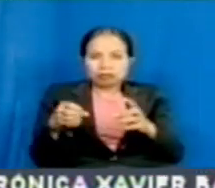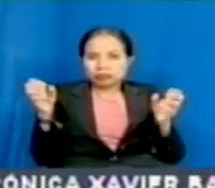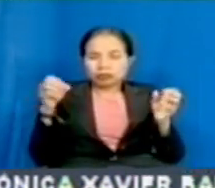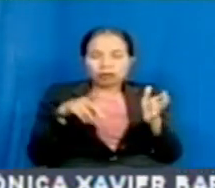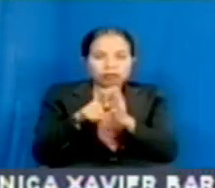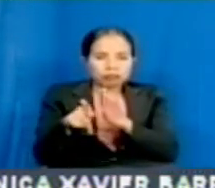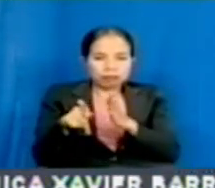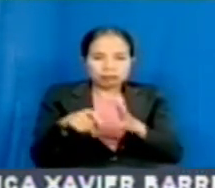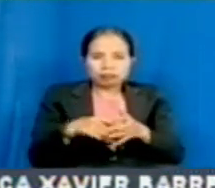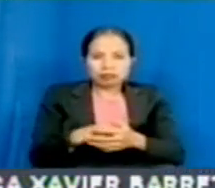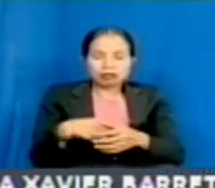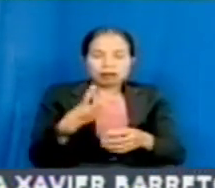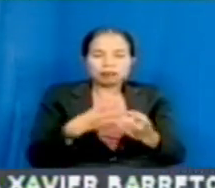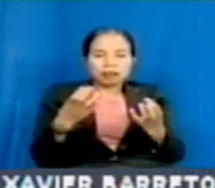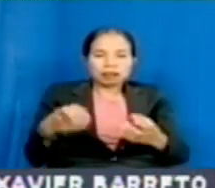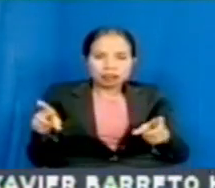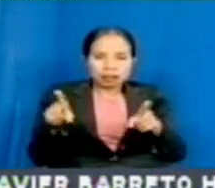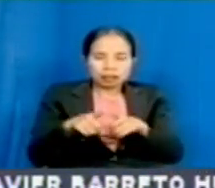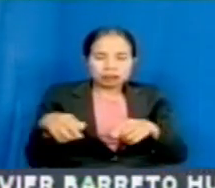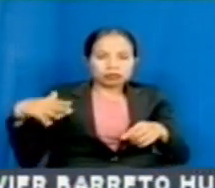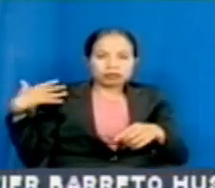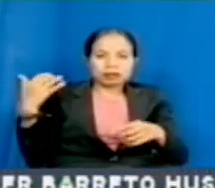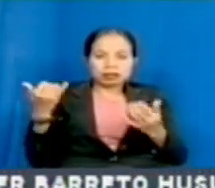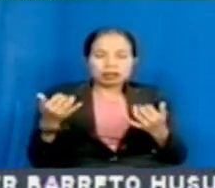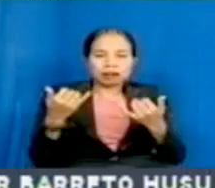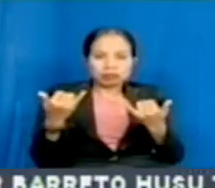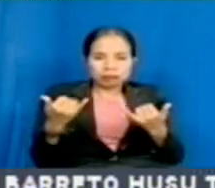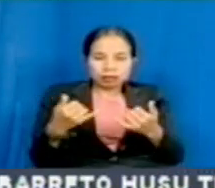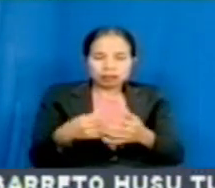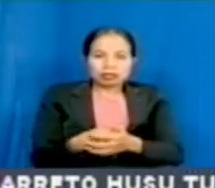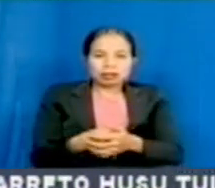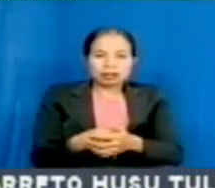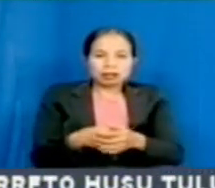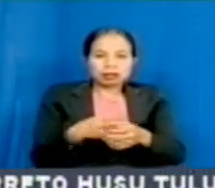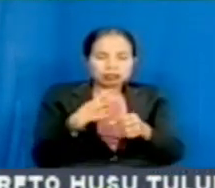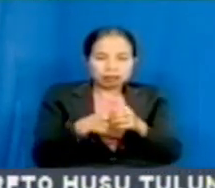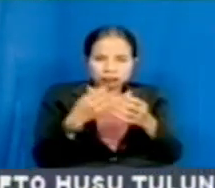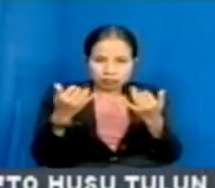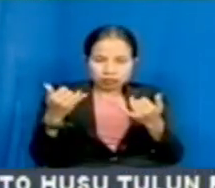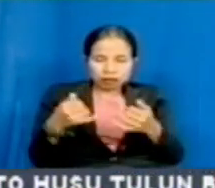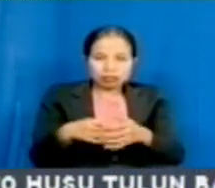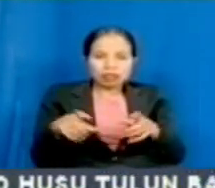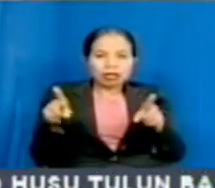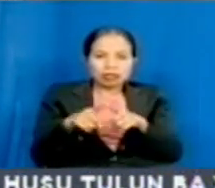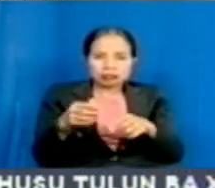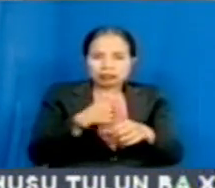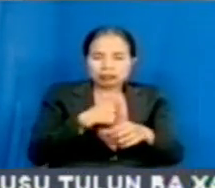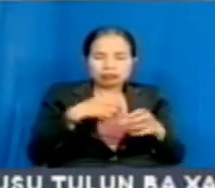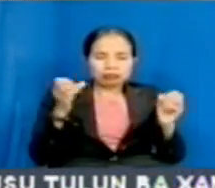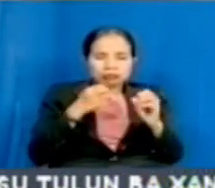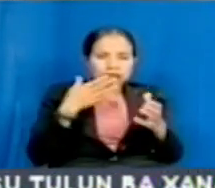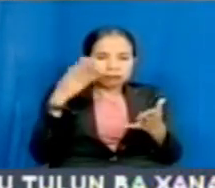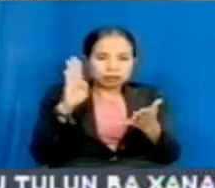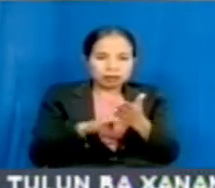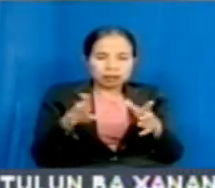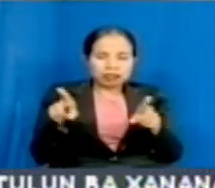oho malu ami hakara kanesa agora juventude sira agora ikus mai ami ne tempo ne ida nene hansa atitude de ladun dia